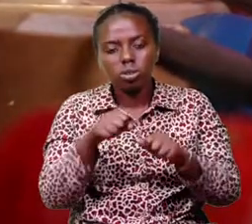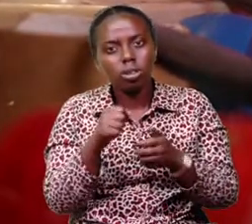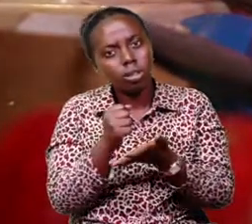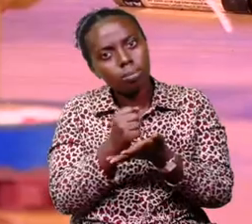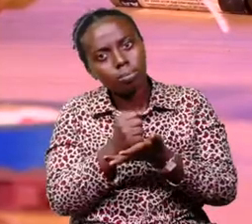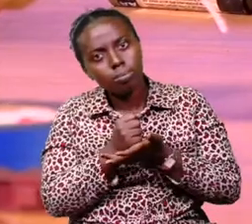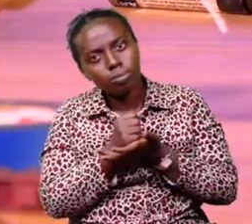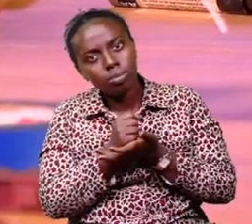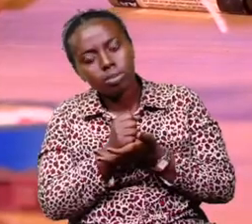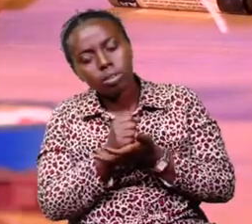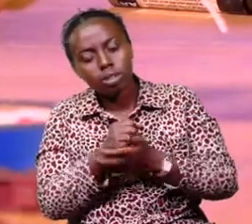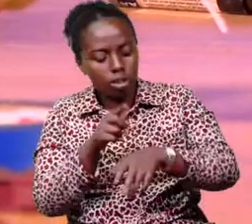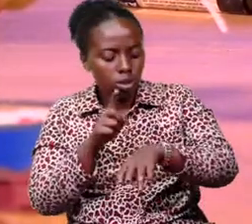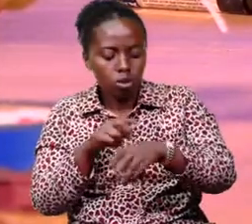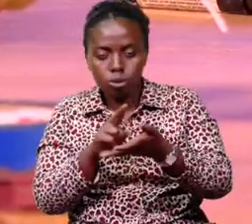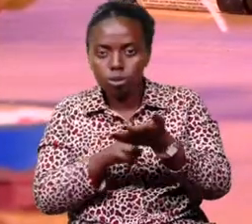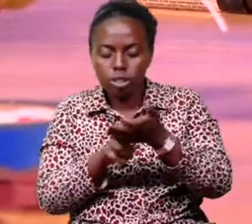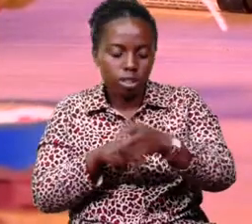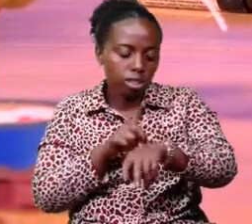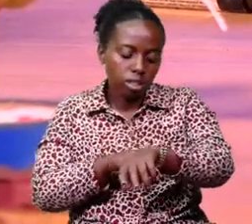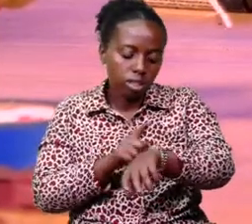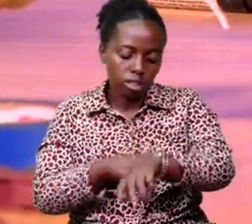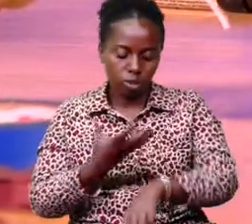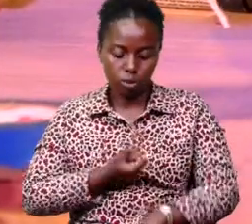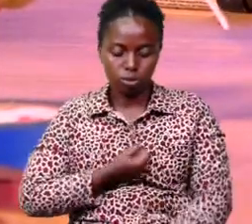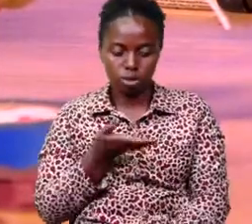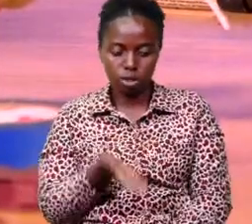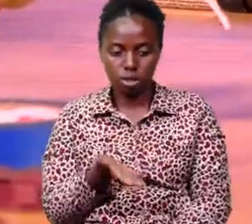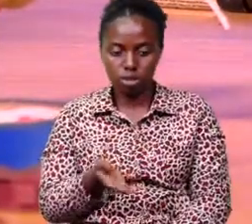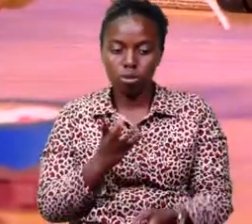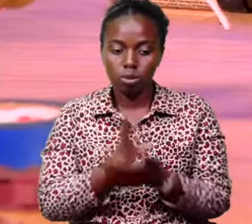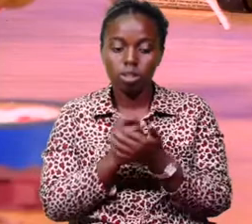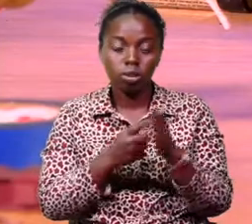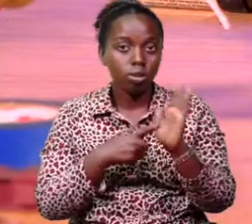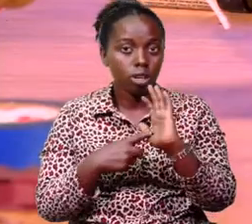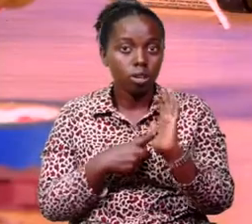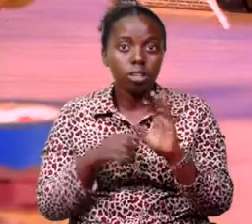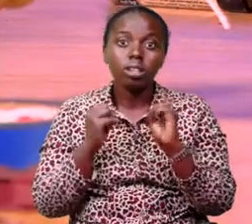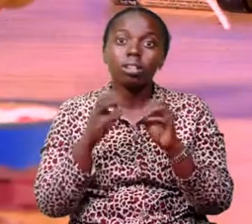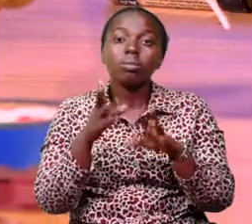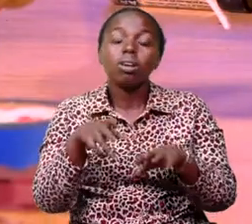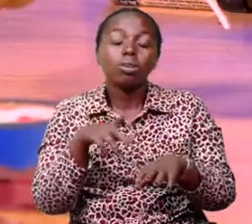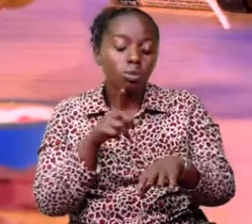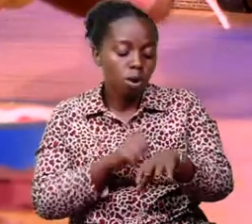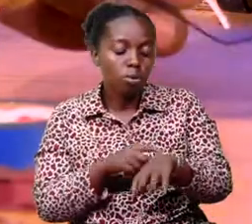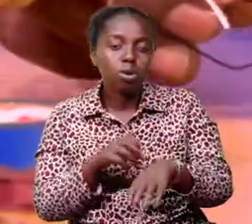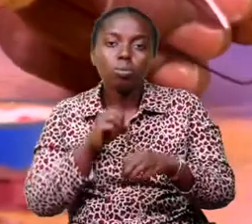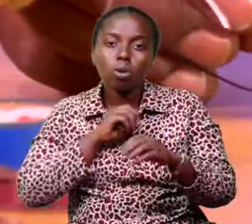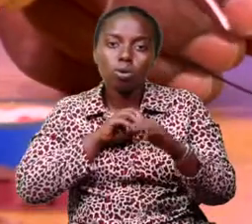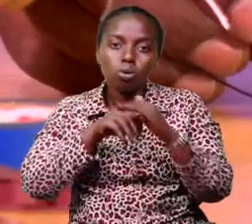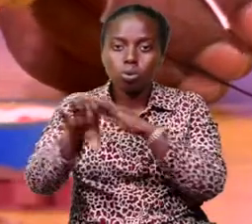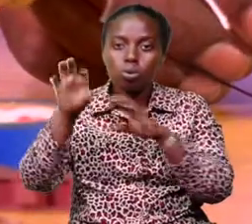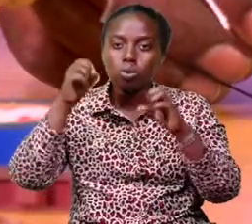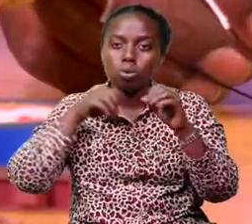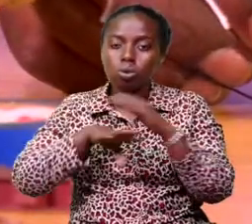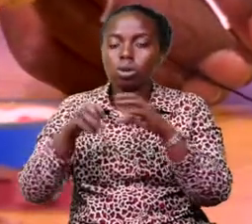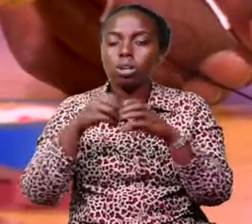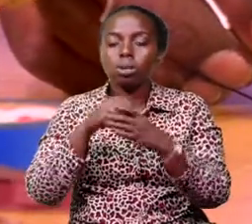kwifashisha aka gasaha dufite hano kugira ngo katwereke koko niba wa muriro urimo gusohoka by'ukuri